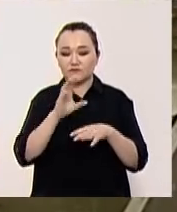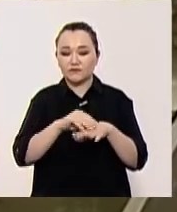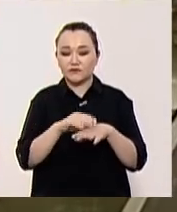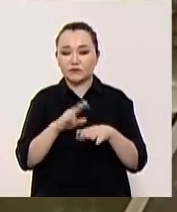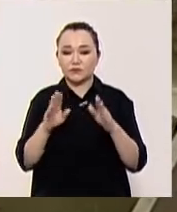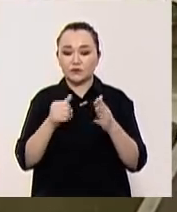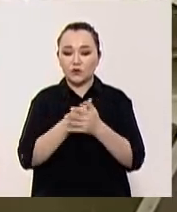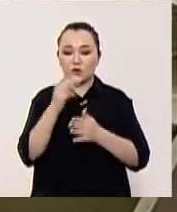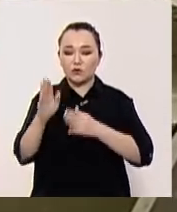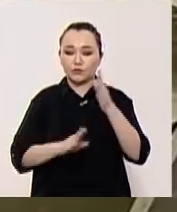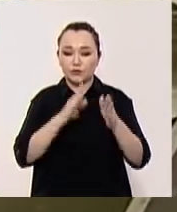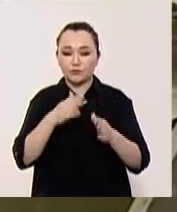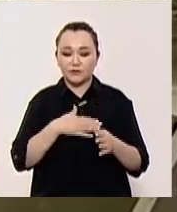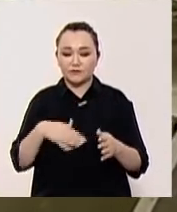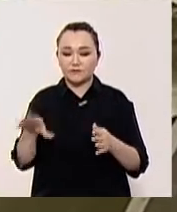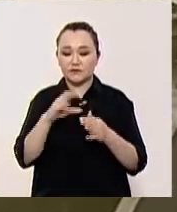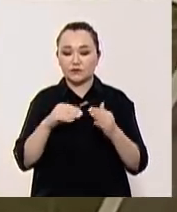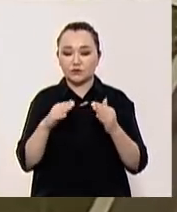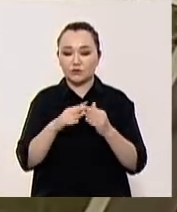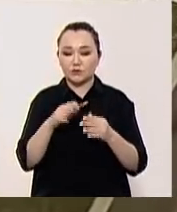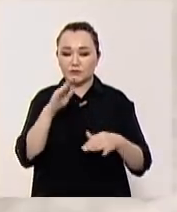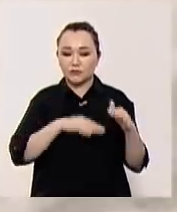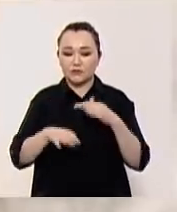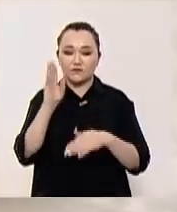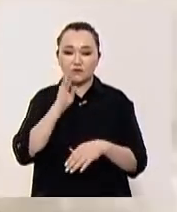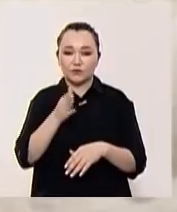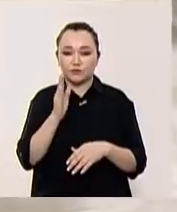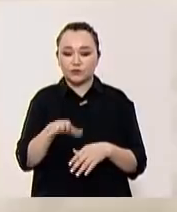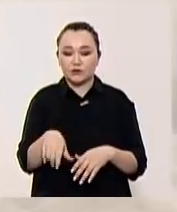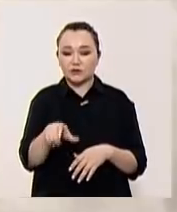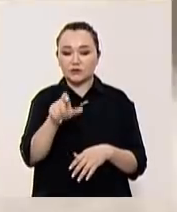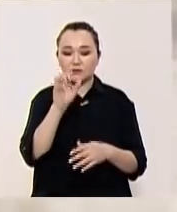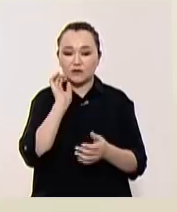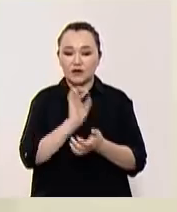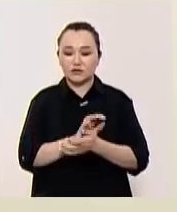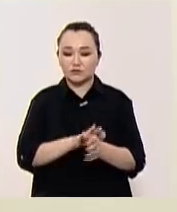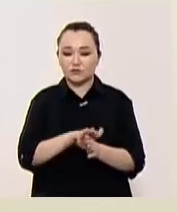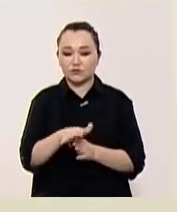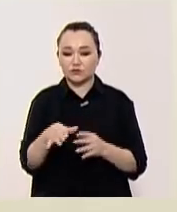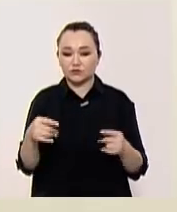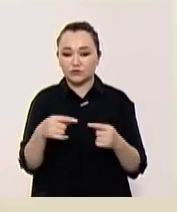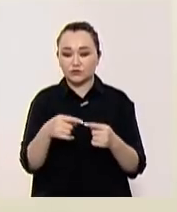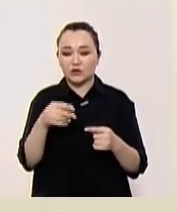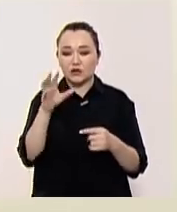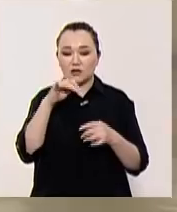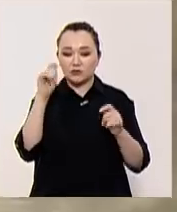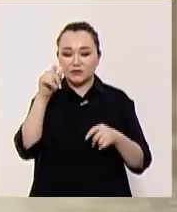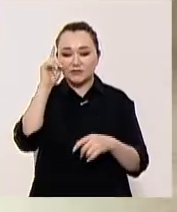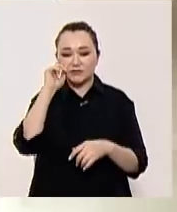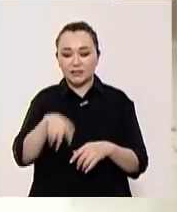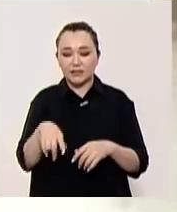таң атқанша, нелердің бәрі суға суда шомылатын боламыз. Арықтардың қоқысқа толып қалғаны рас па? Жауынның болатынын біле